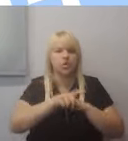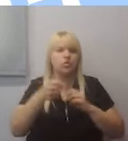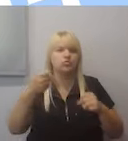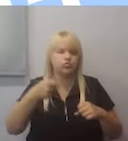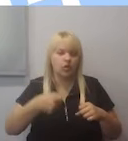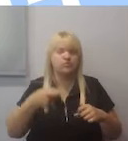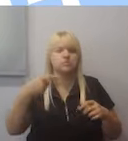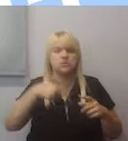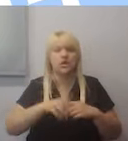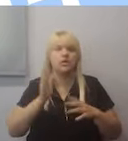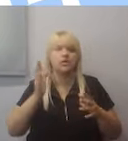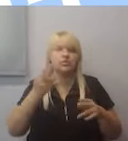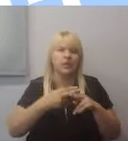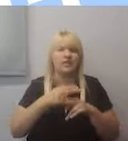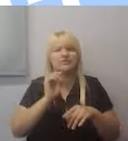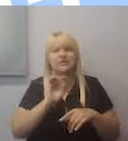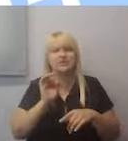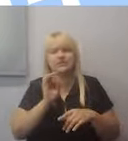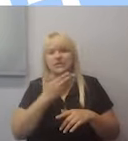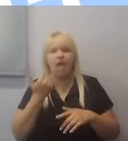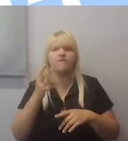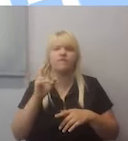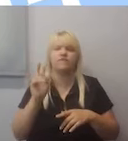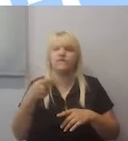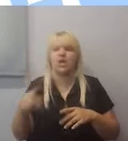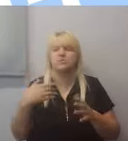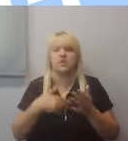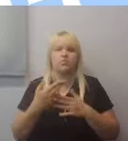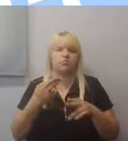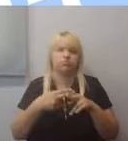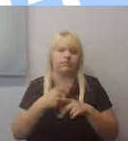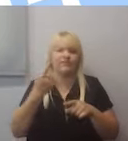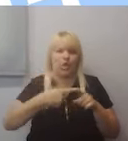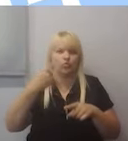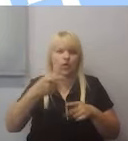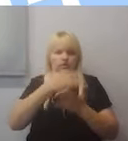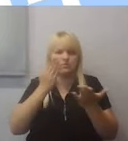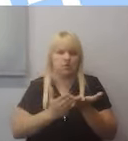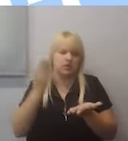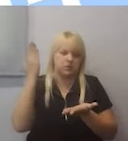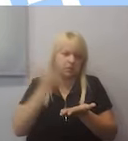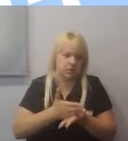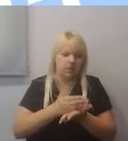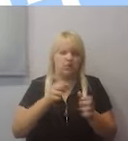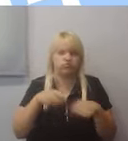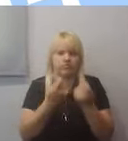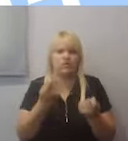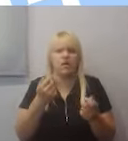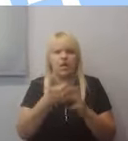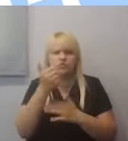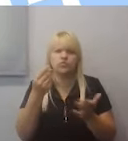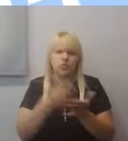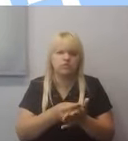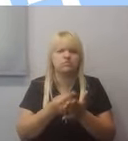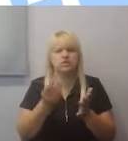nazim nav jābūt no konzerbuņš vāka taisītam kur tu var vienreizi nogriezt maizes riku un tad viņš saliecās ja tad nopēc kārtību kas tev mūžam kalpos ar